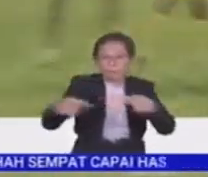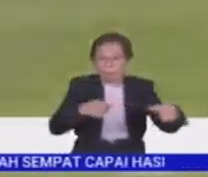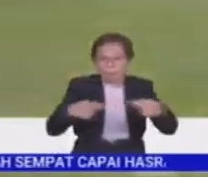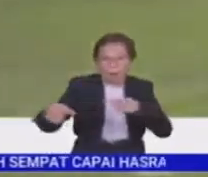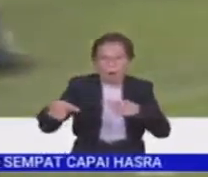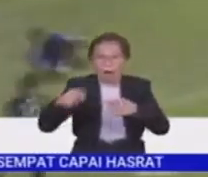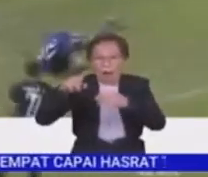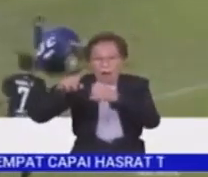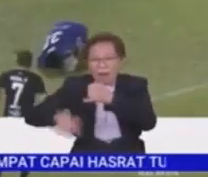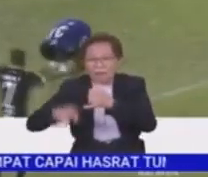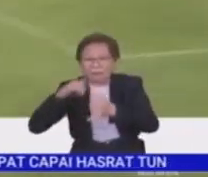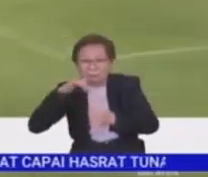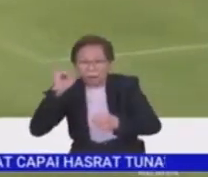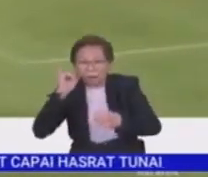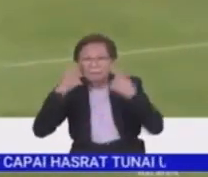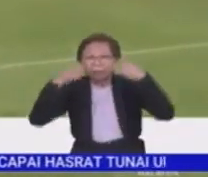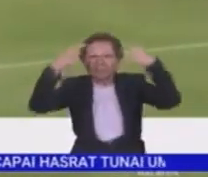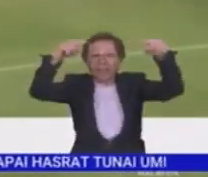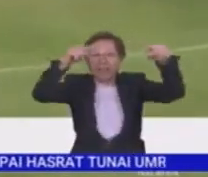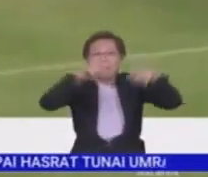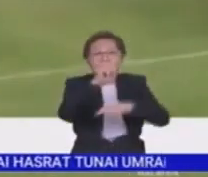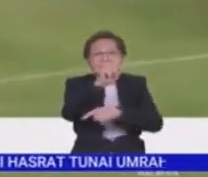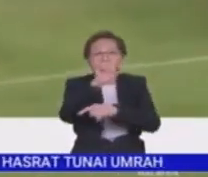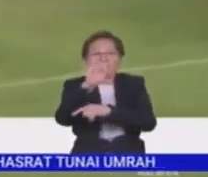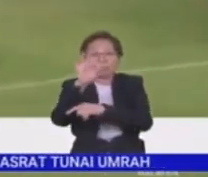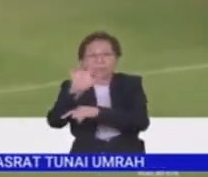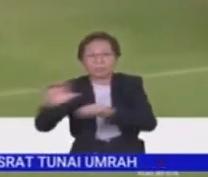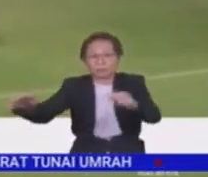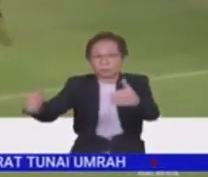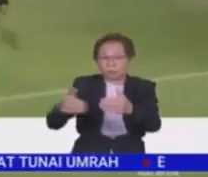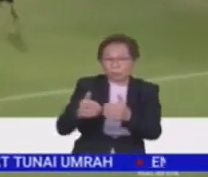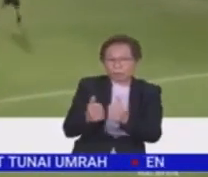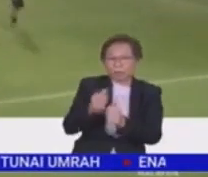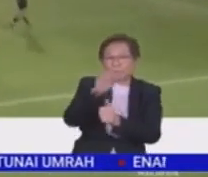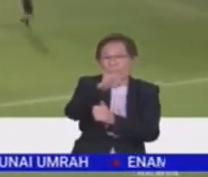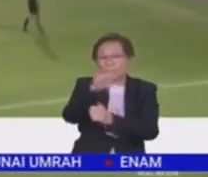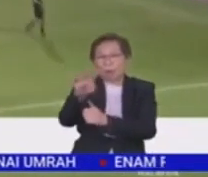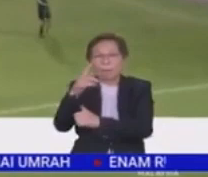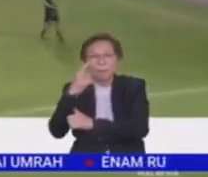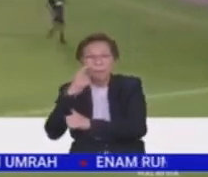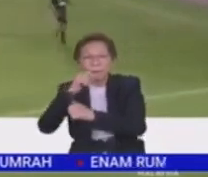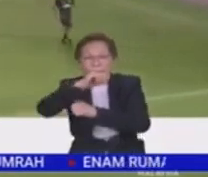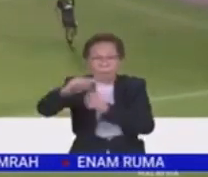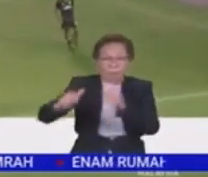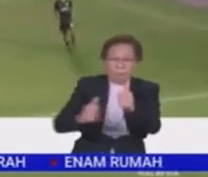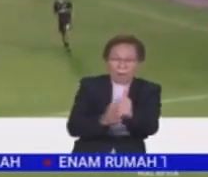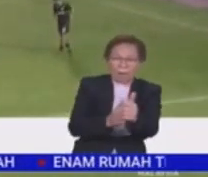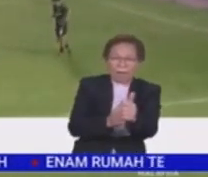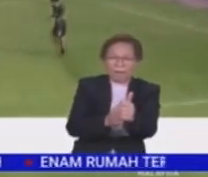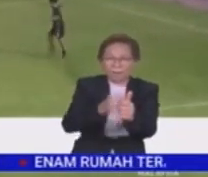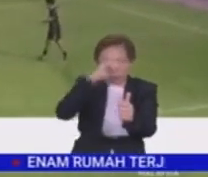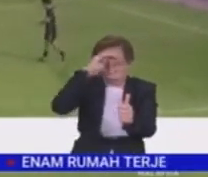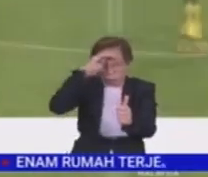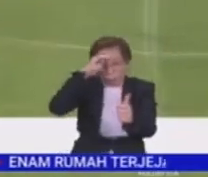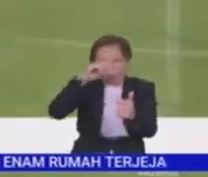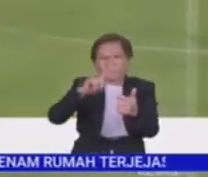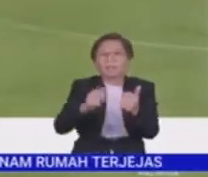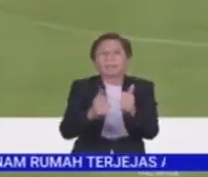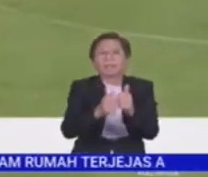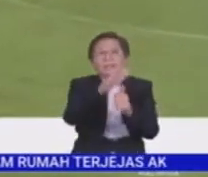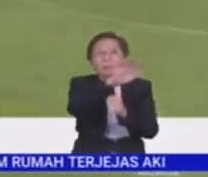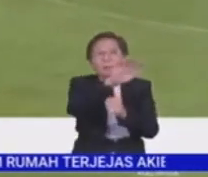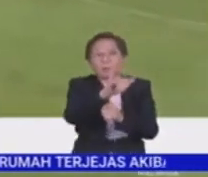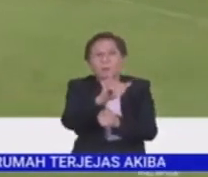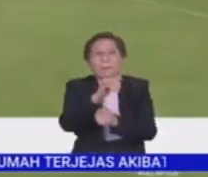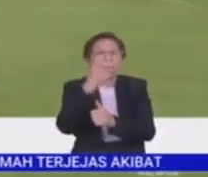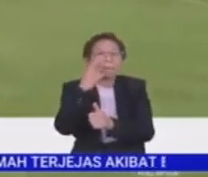Liga semalam. Kejayaan itu menyaksikan TFC menutup kempen dengan 44 mata di belakang juara Liga JDT dengan